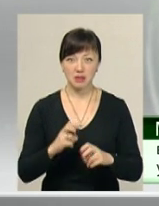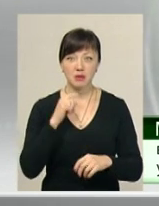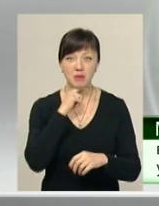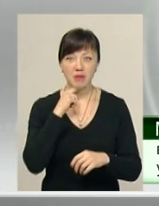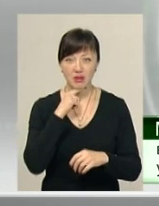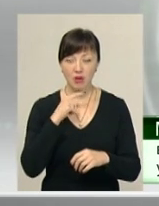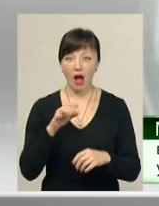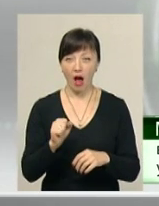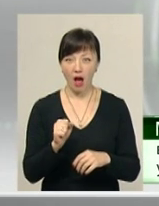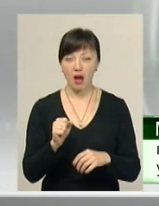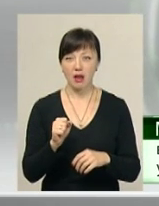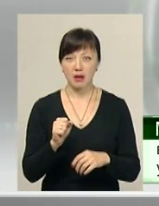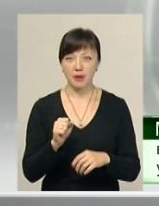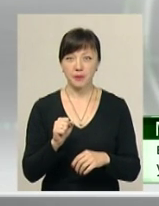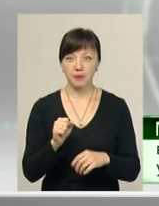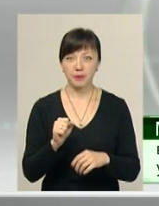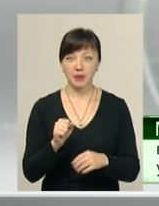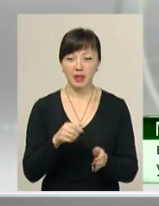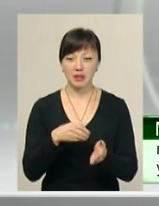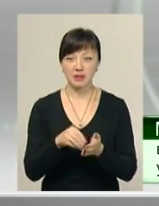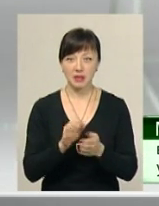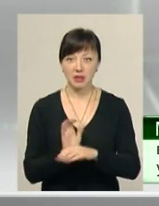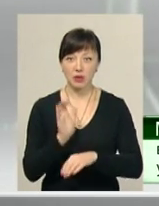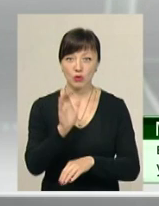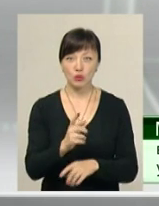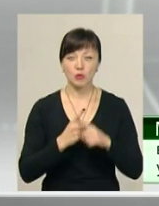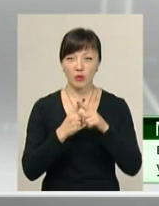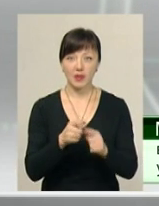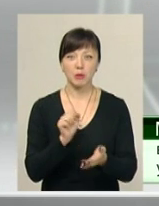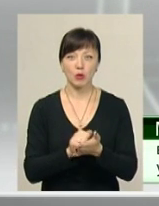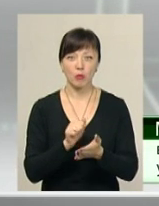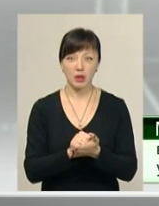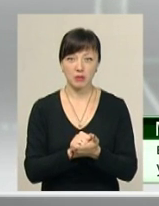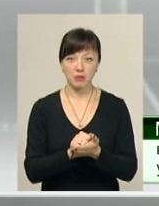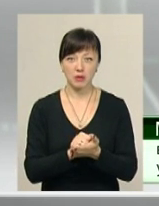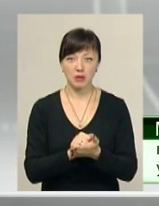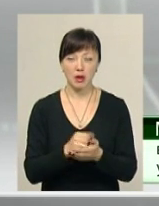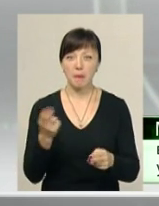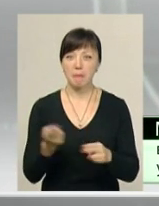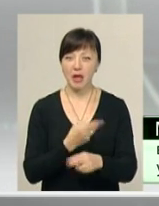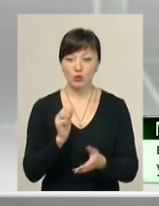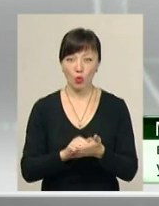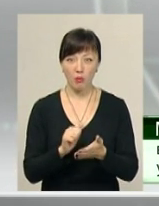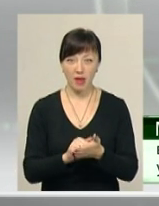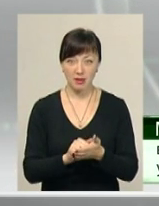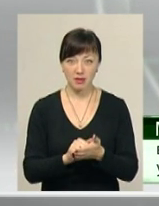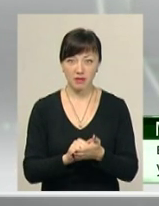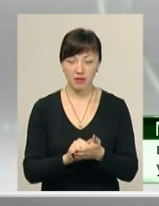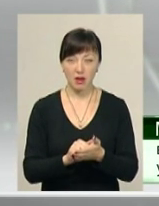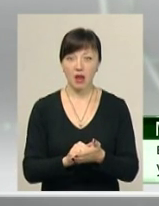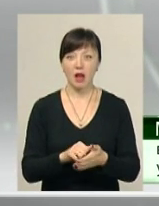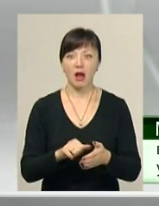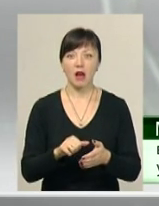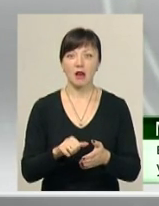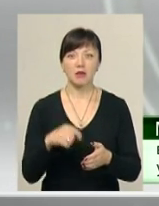А тварини надходять з супровідними ветеринарними документами. Без супровідних ветеринарних документів